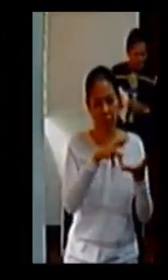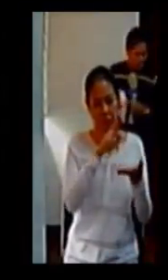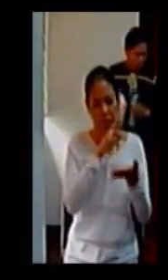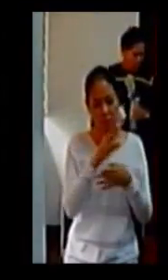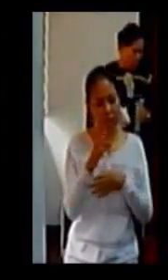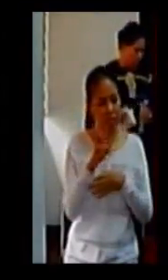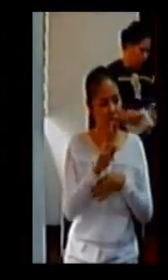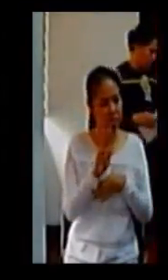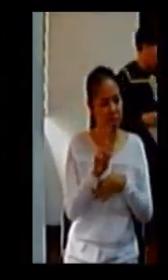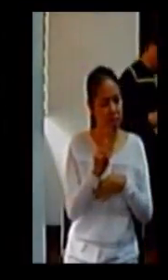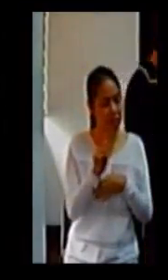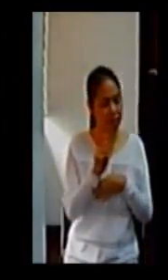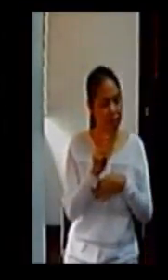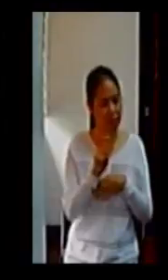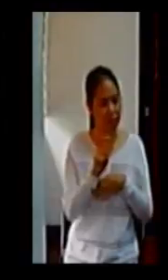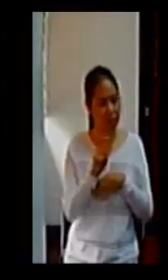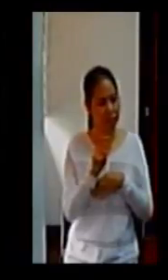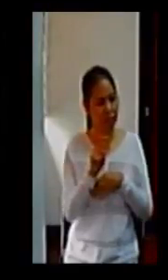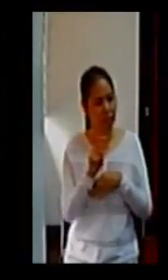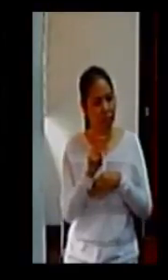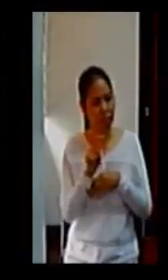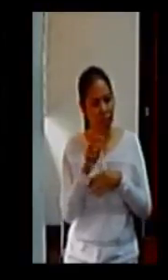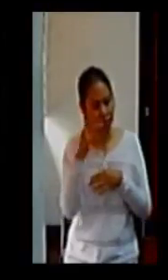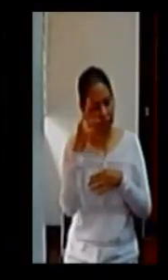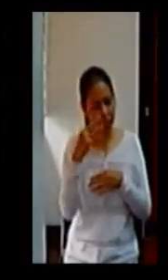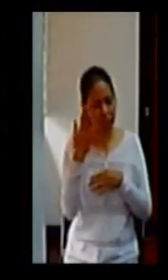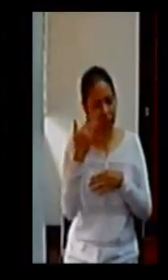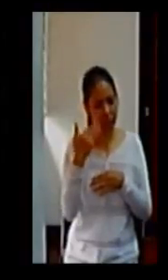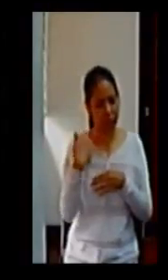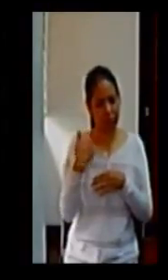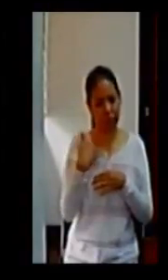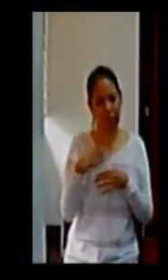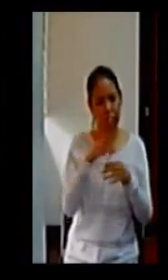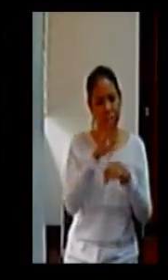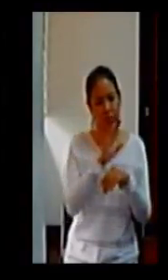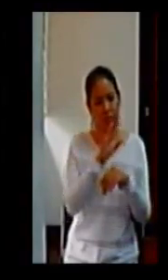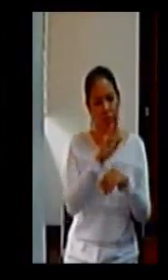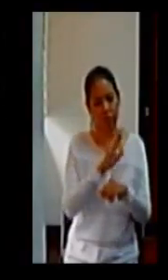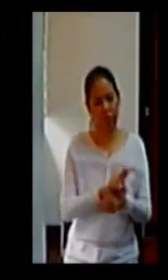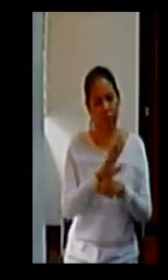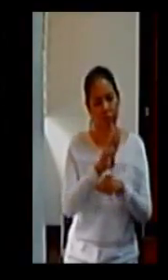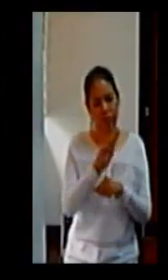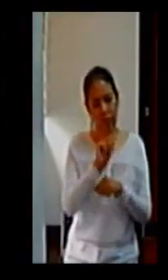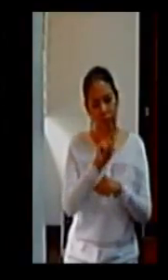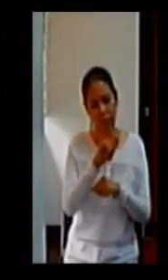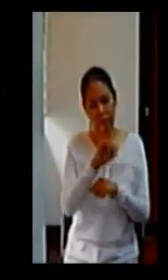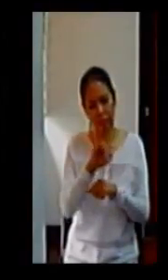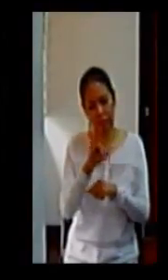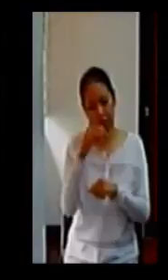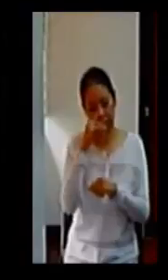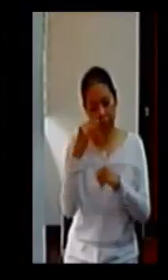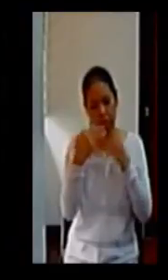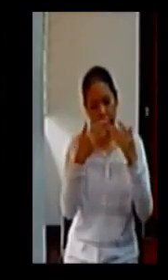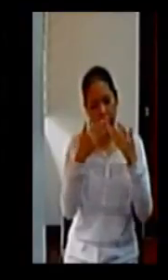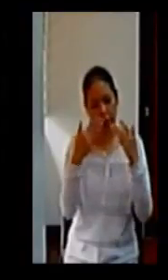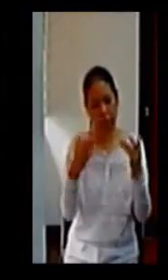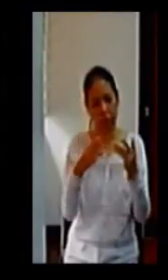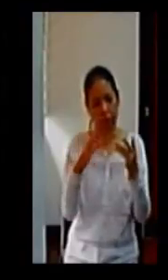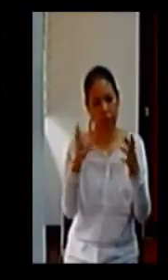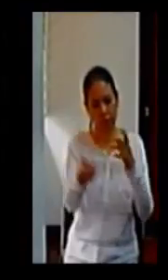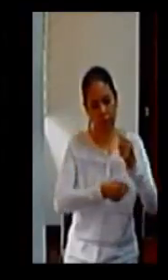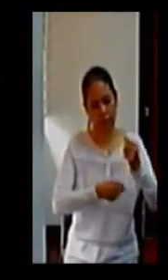po meron po tayong kulturang baki dahil nagpapasalamat po kayo sa ani. E ngayon ay nawawala